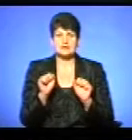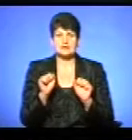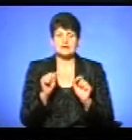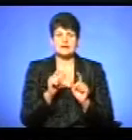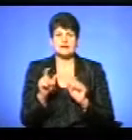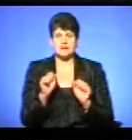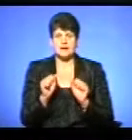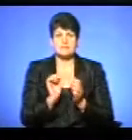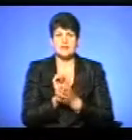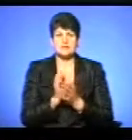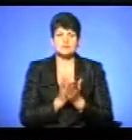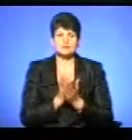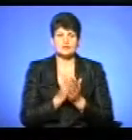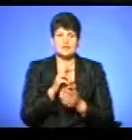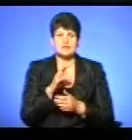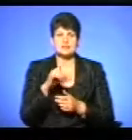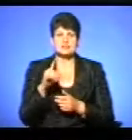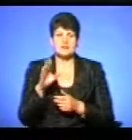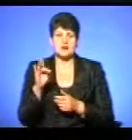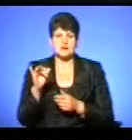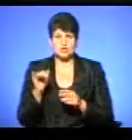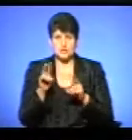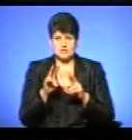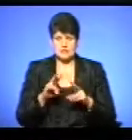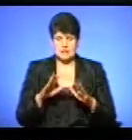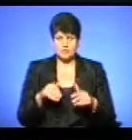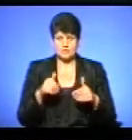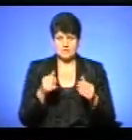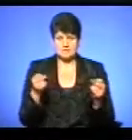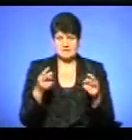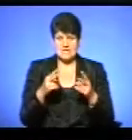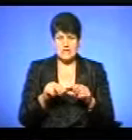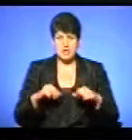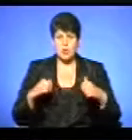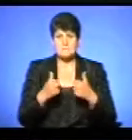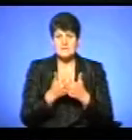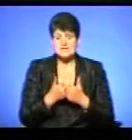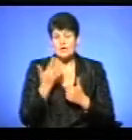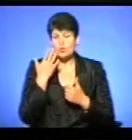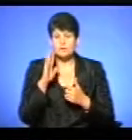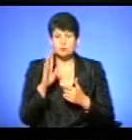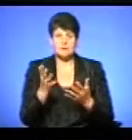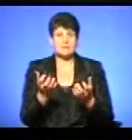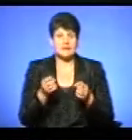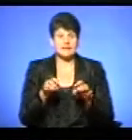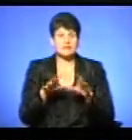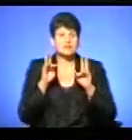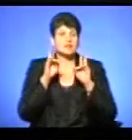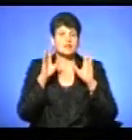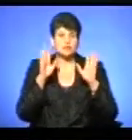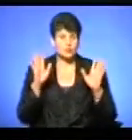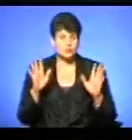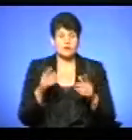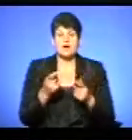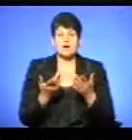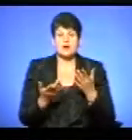За словами керівника прес-служби міської ради Мар'яни Зварич, розглядає пропозицію спеціальна комісія. Коли буде прийнято рішення, поки що невідомо, каже Мар'яна